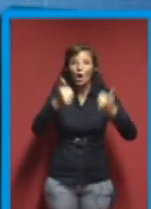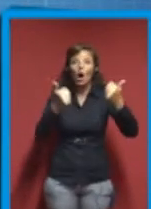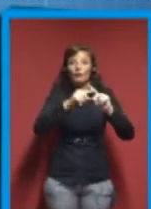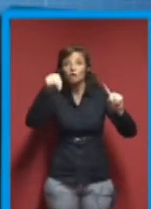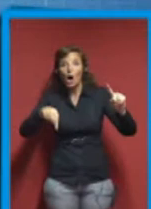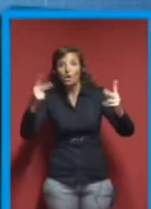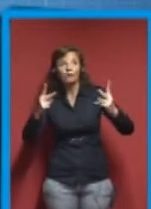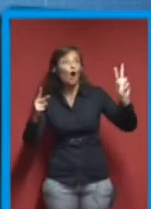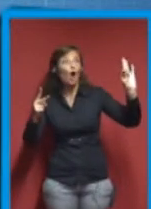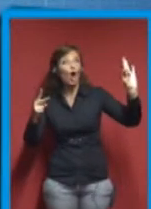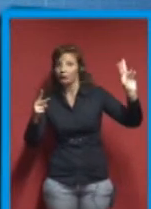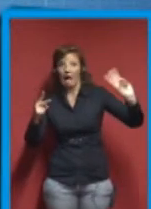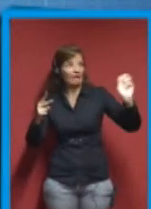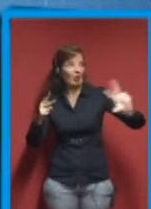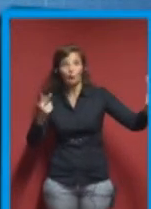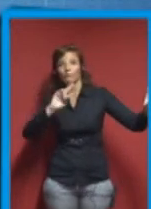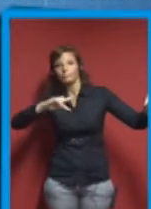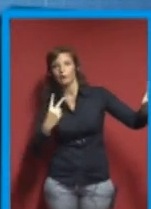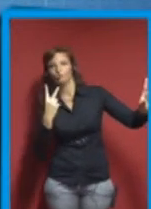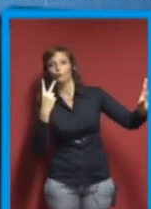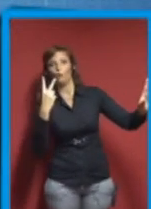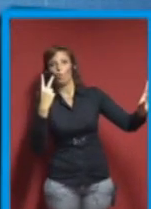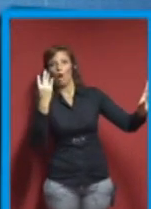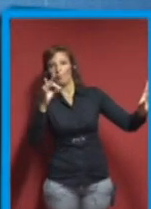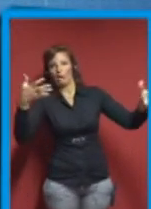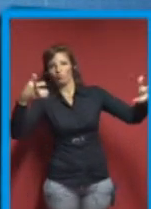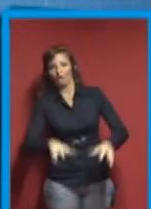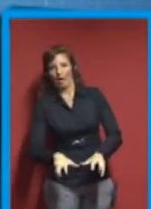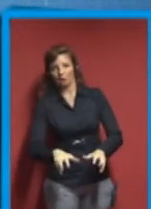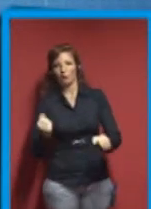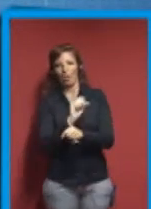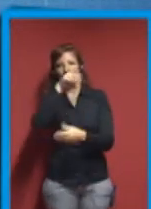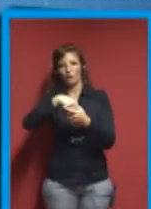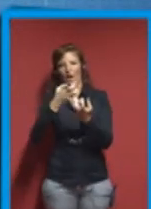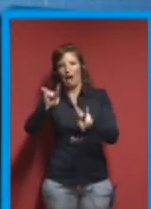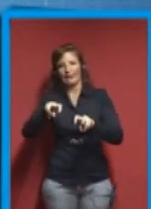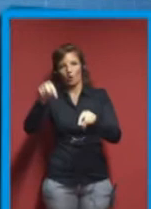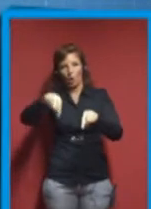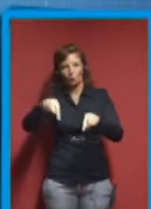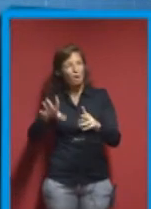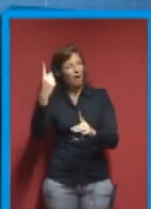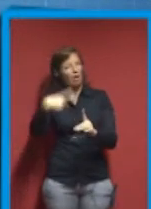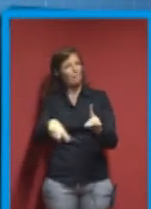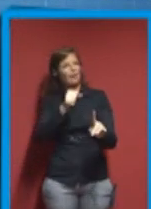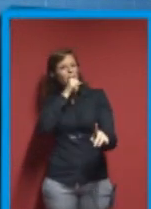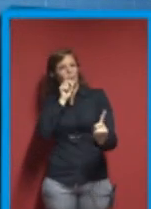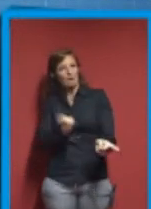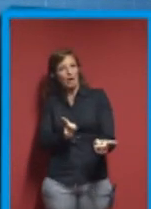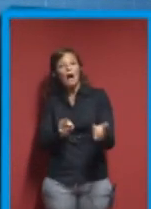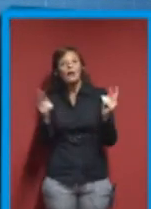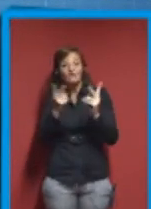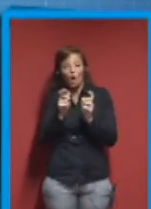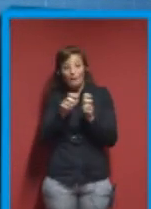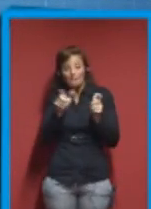il 2% degli americani lavora nell'agricoltura. Che cosa significa tutto questo? Significa che il nostro paese